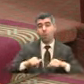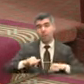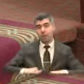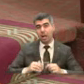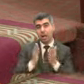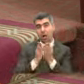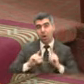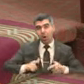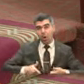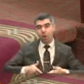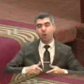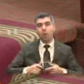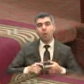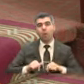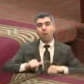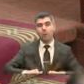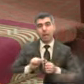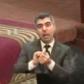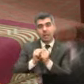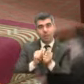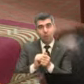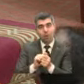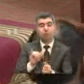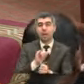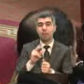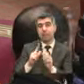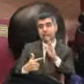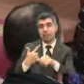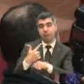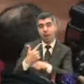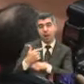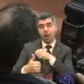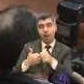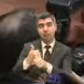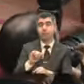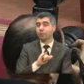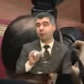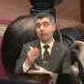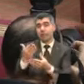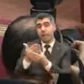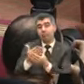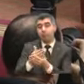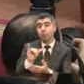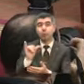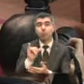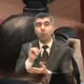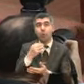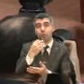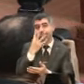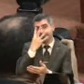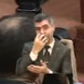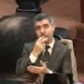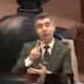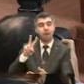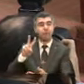التربية الوطنية والشباب ما تماتش في 7 سنوات. هذا موضوع ما عرفتش الأسباب، وأتأسف لكون 7 سنوات ما